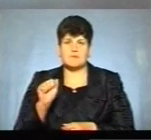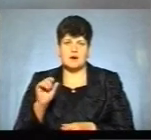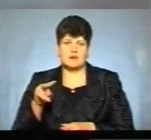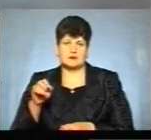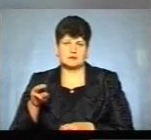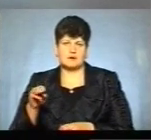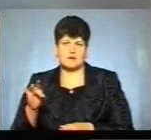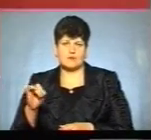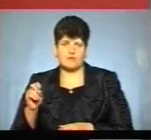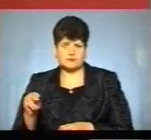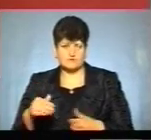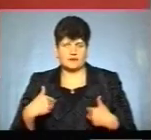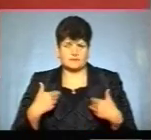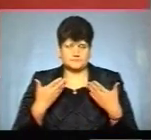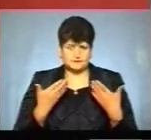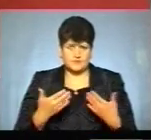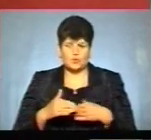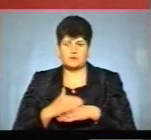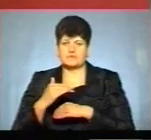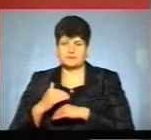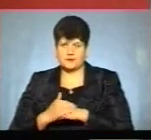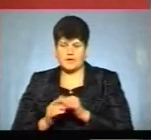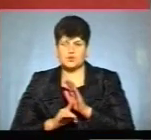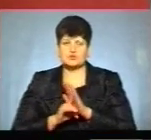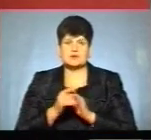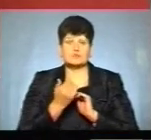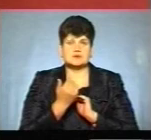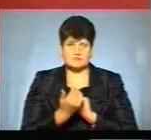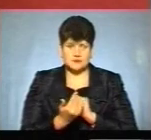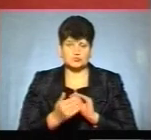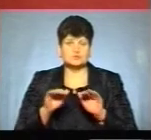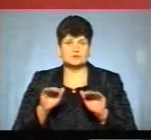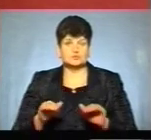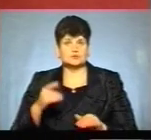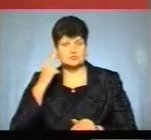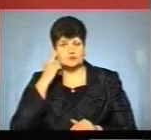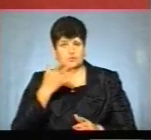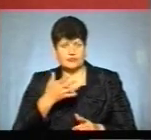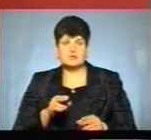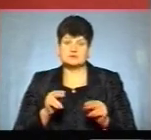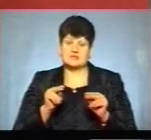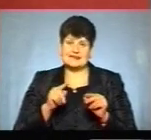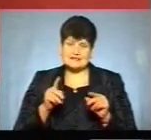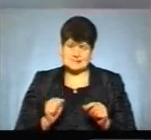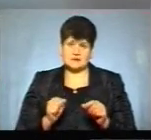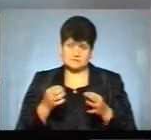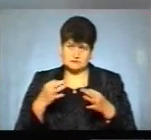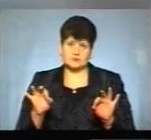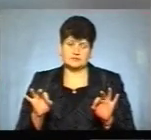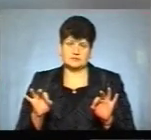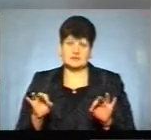вас вітаю. Доброго вечора. Доброго вечора. Отже, розпочнемо із вас, вашої позиції. Ви за легалізацію чи проти?